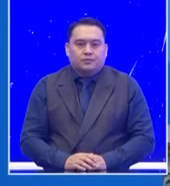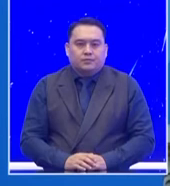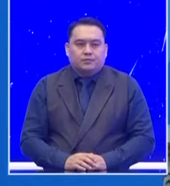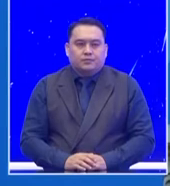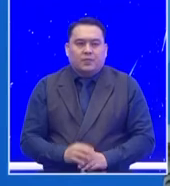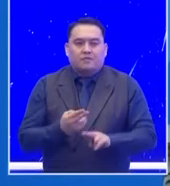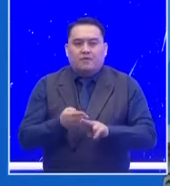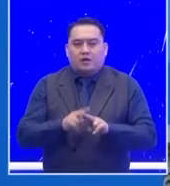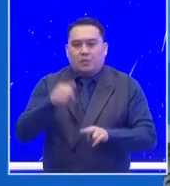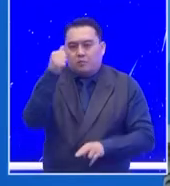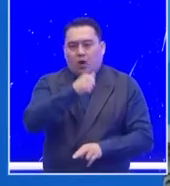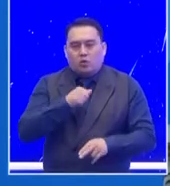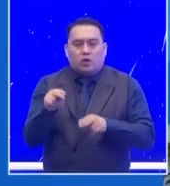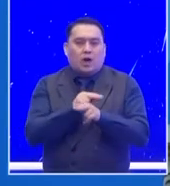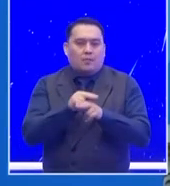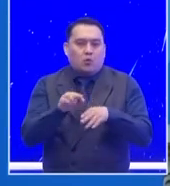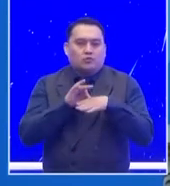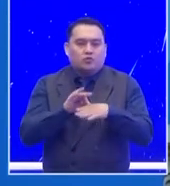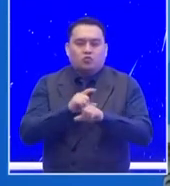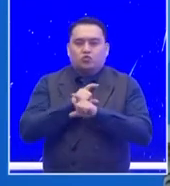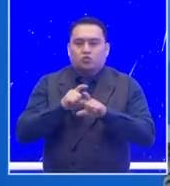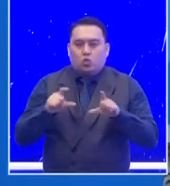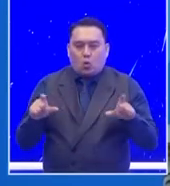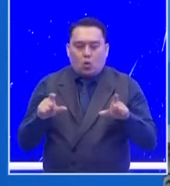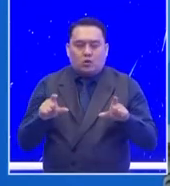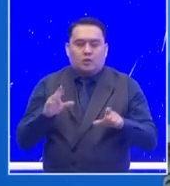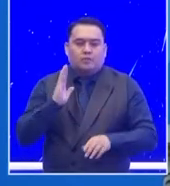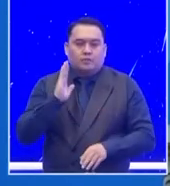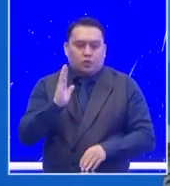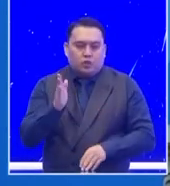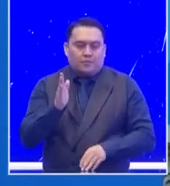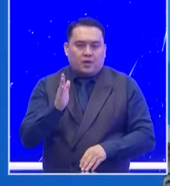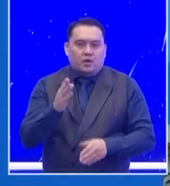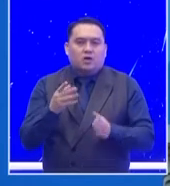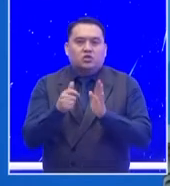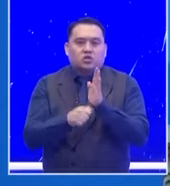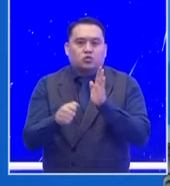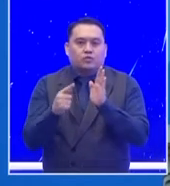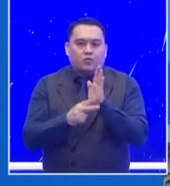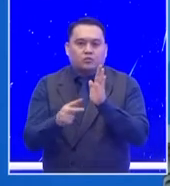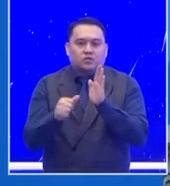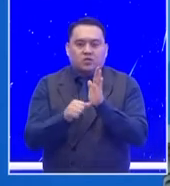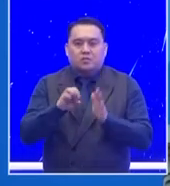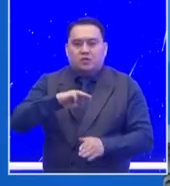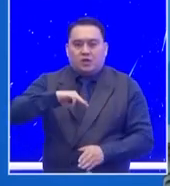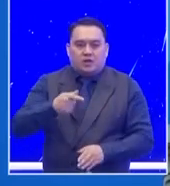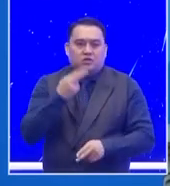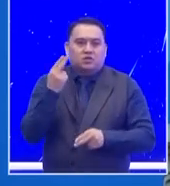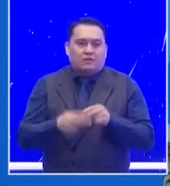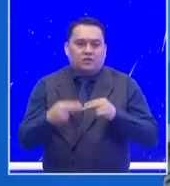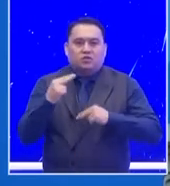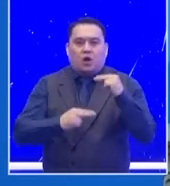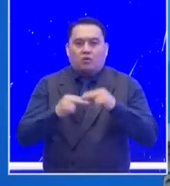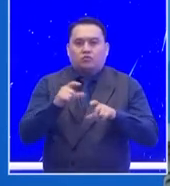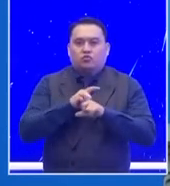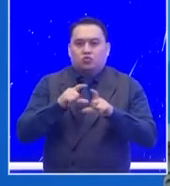В этом году будет проведен капитальный ремонт средней школы имени Инкрабека Жумагулова на сумму 684 миллиона тенге. Завершается строительство